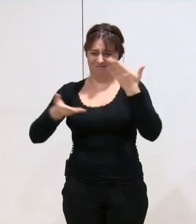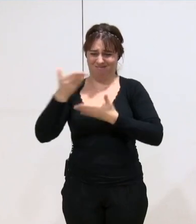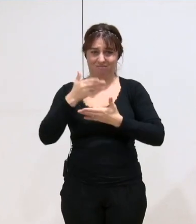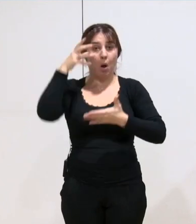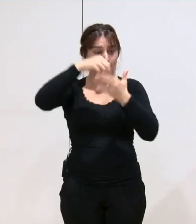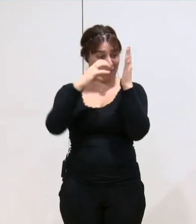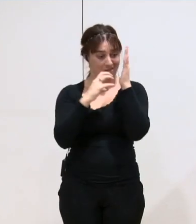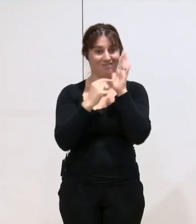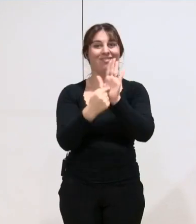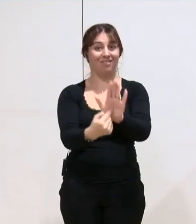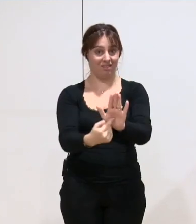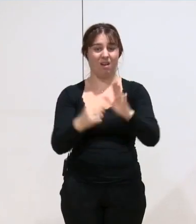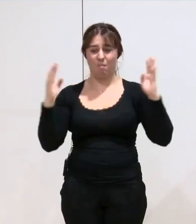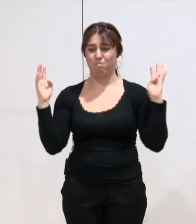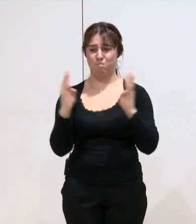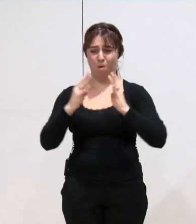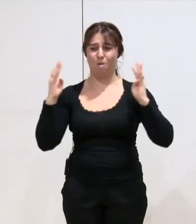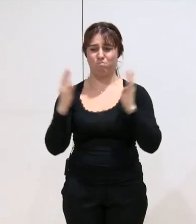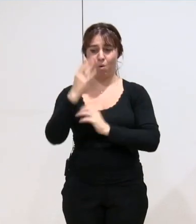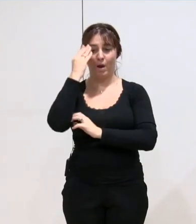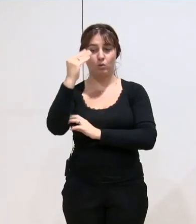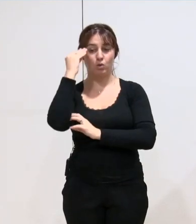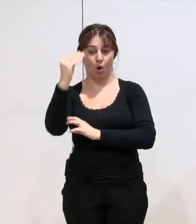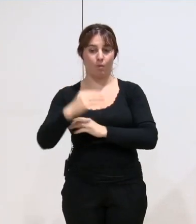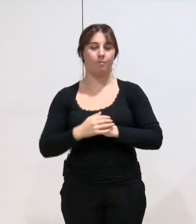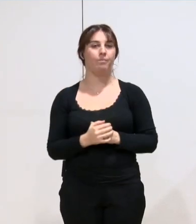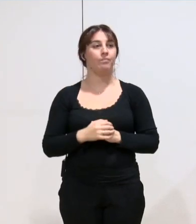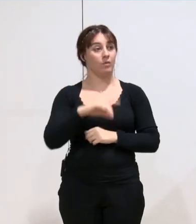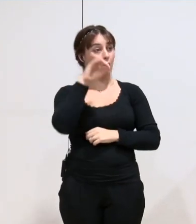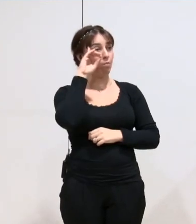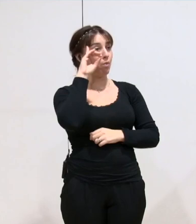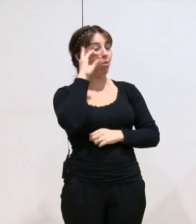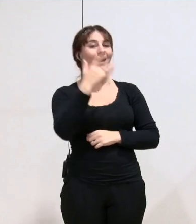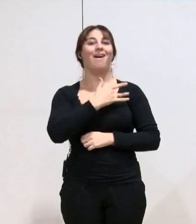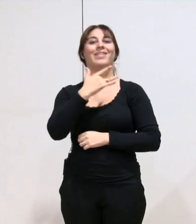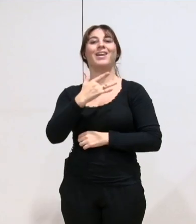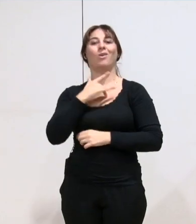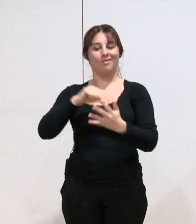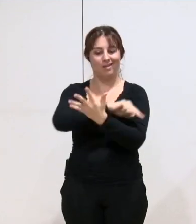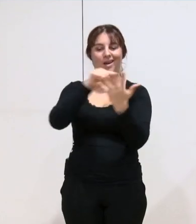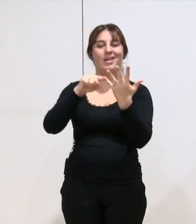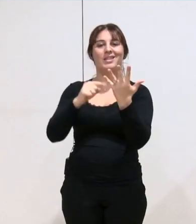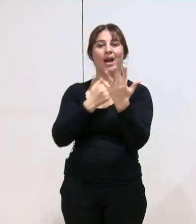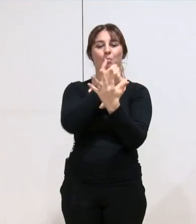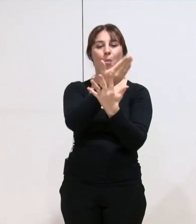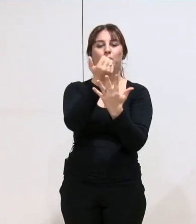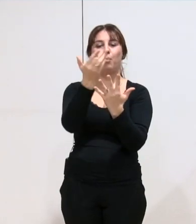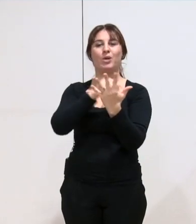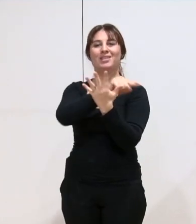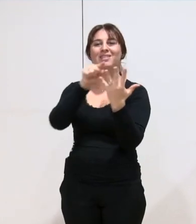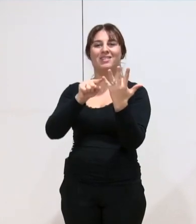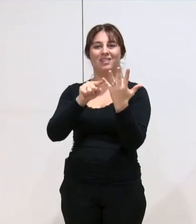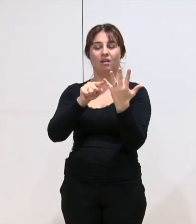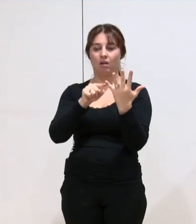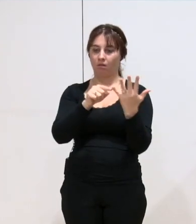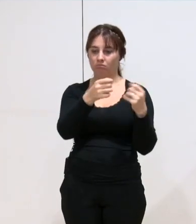délibération. Cette délibération, d'ailleurs, elle est intéressante parce que les cinq événements proposés sont quasiment à l'image